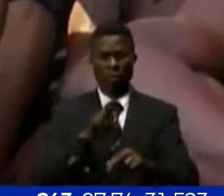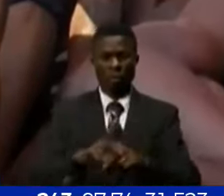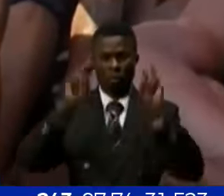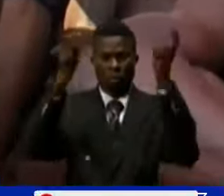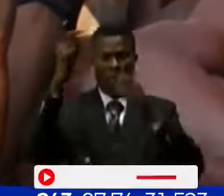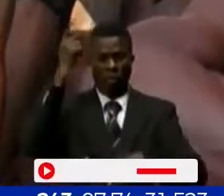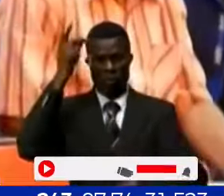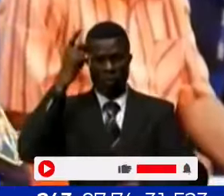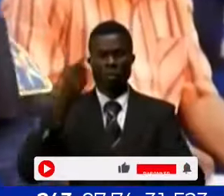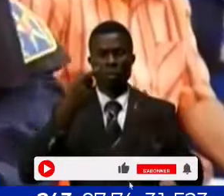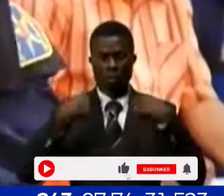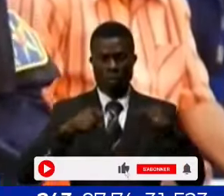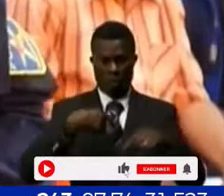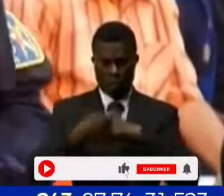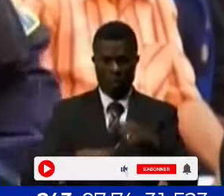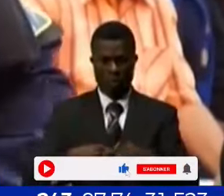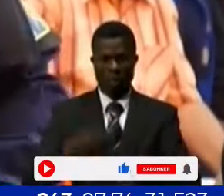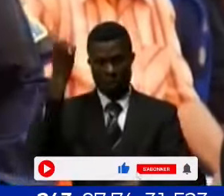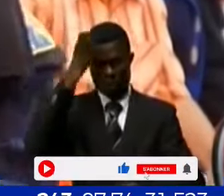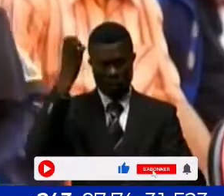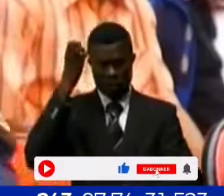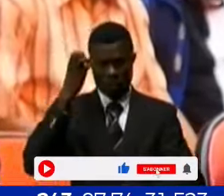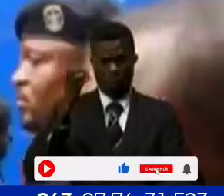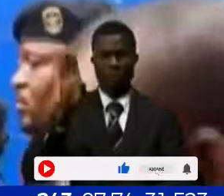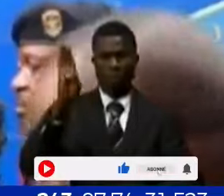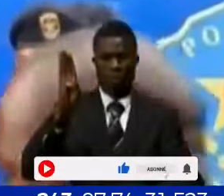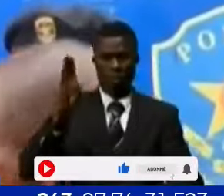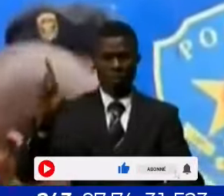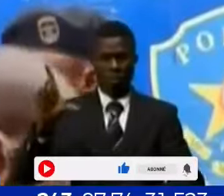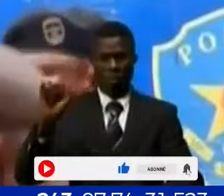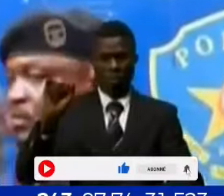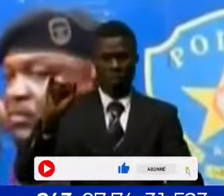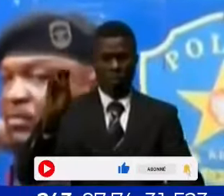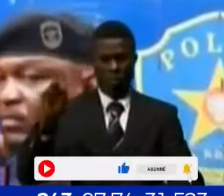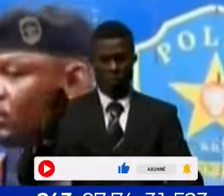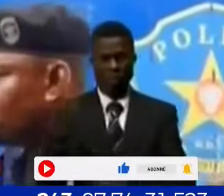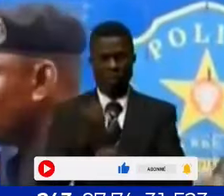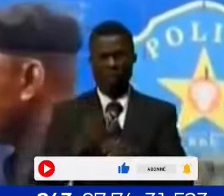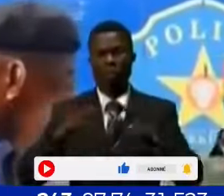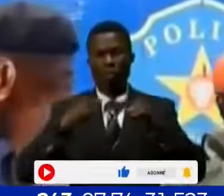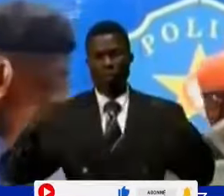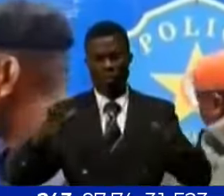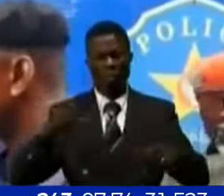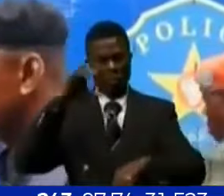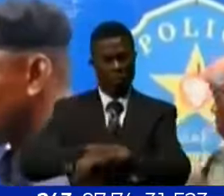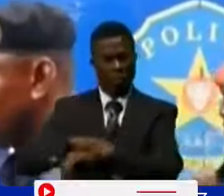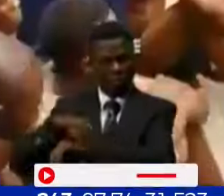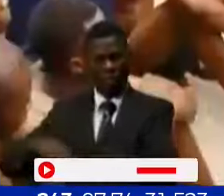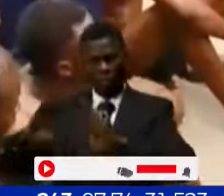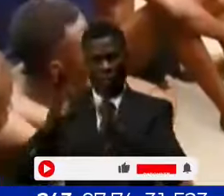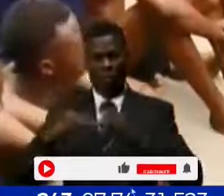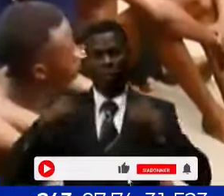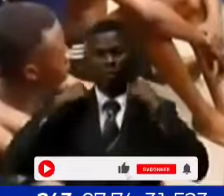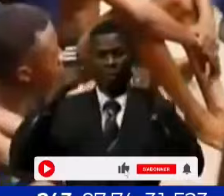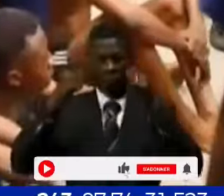de Kinshasa, a lancé à travers le général Blaise Kilimbalimba une vaste opération pour traquer ces inciviques,